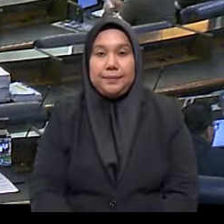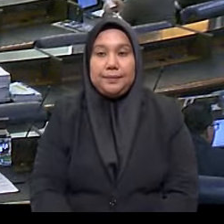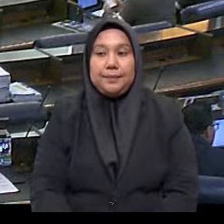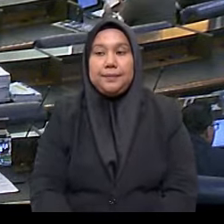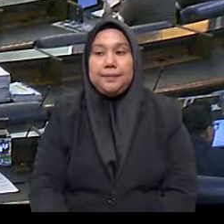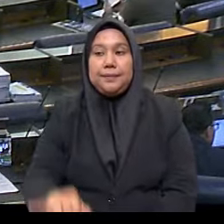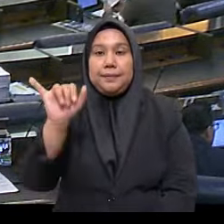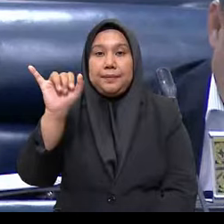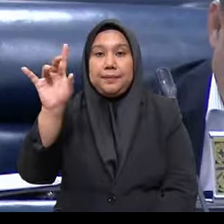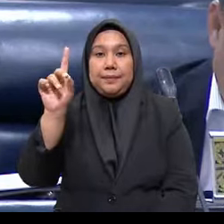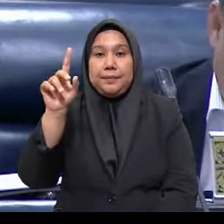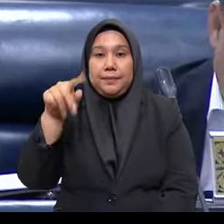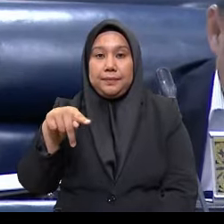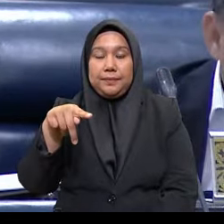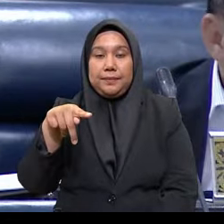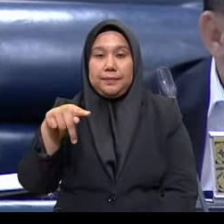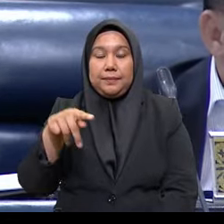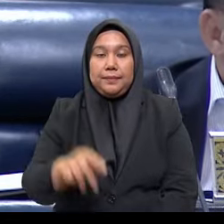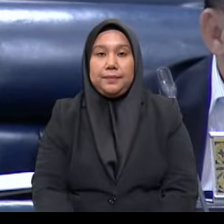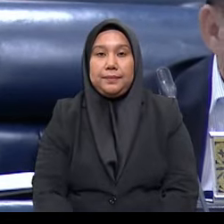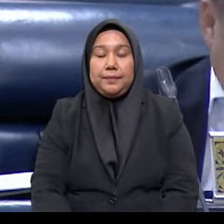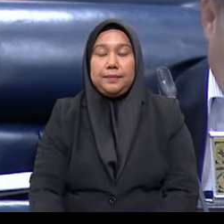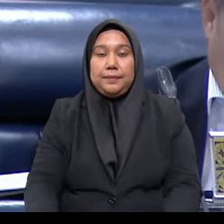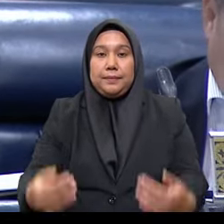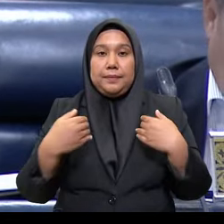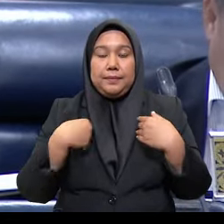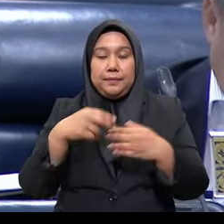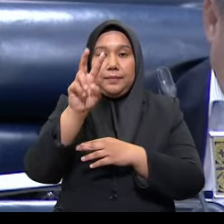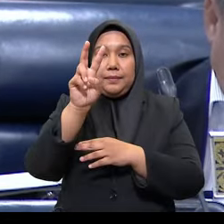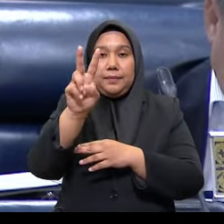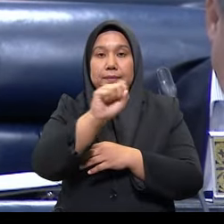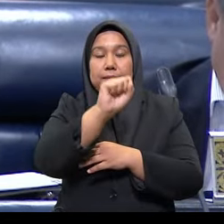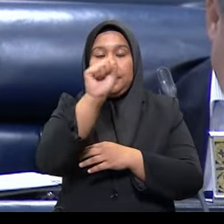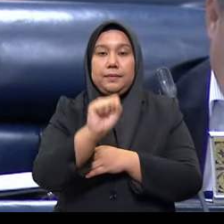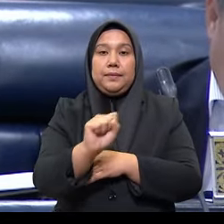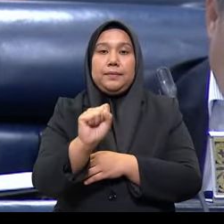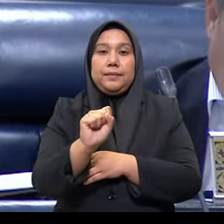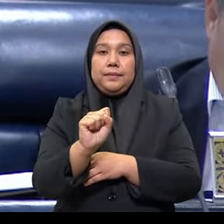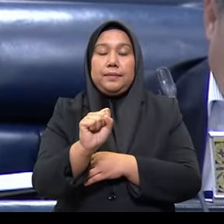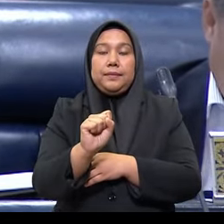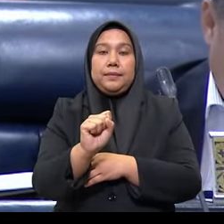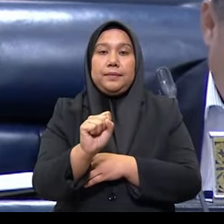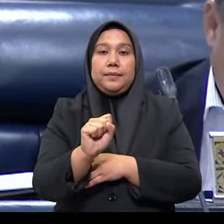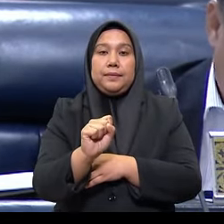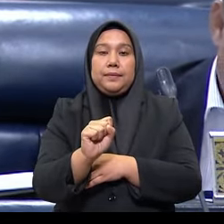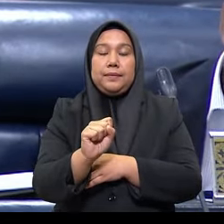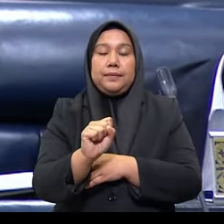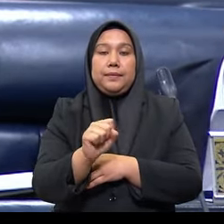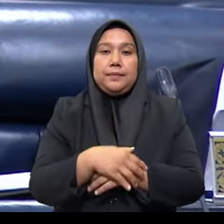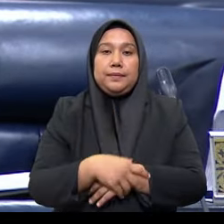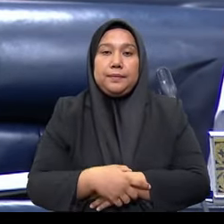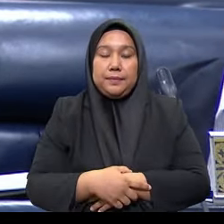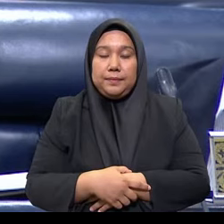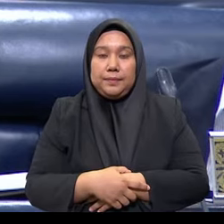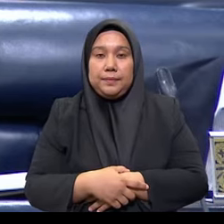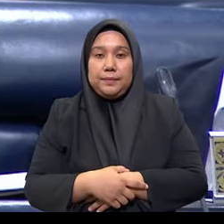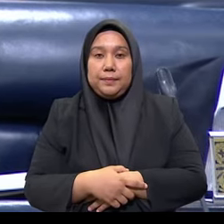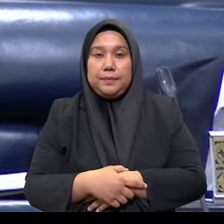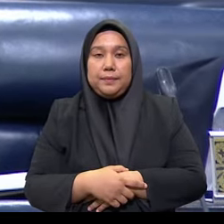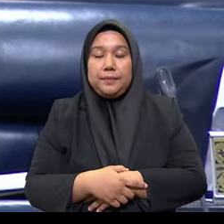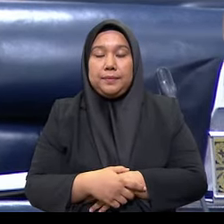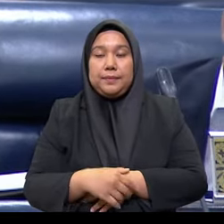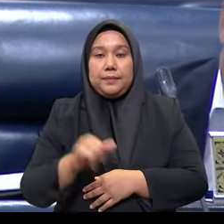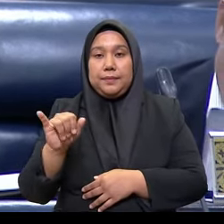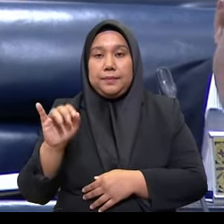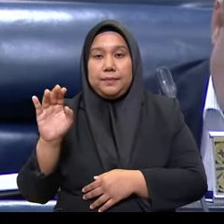Tuan Yang di-Pertua, terdapat dua soalan dalam soalan yang dikemukakan oleh yang